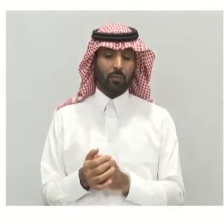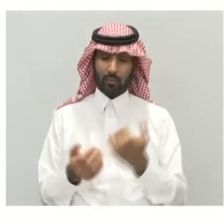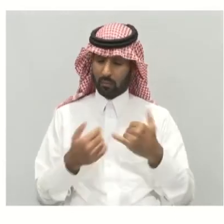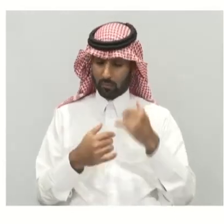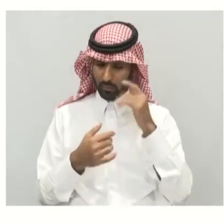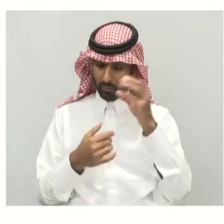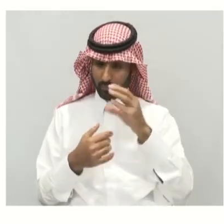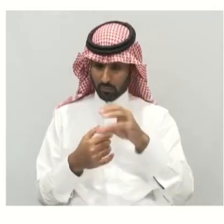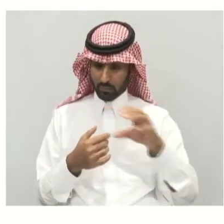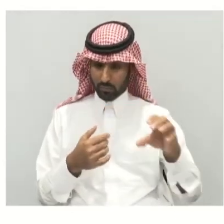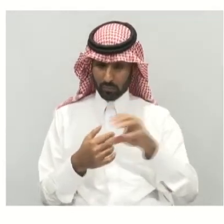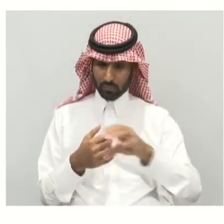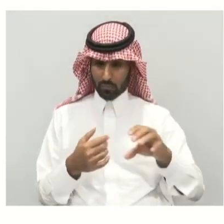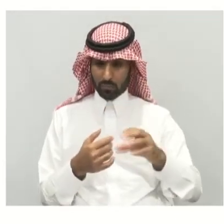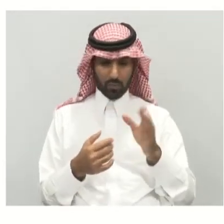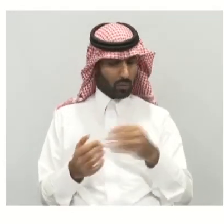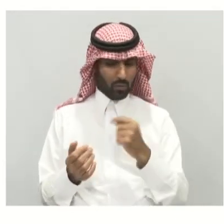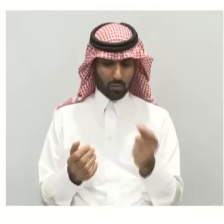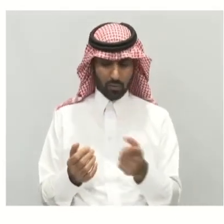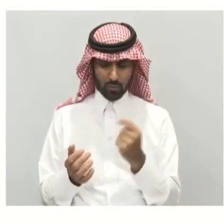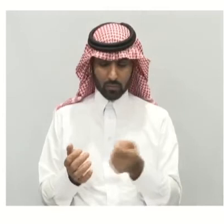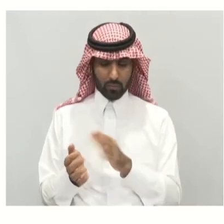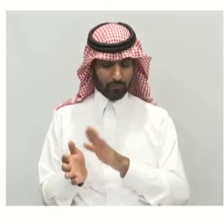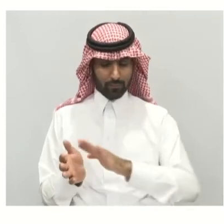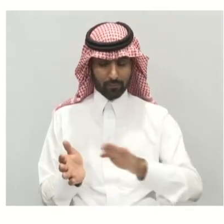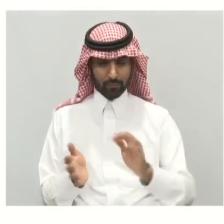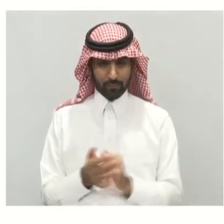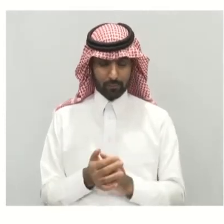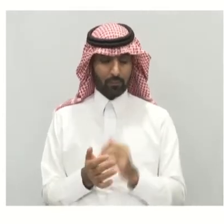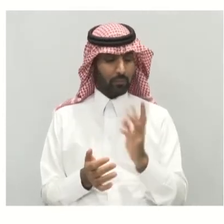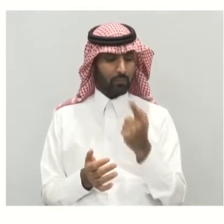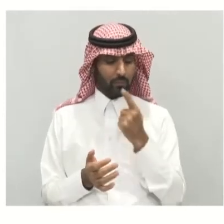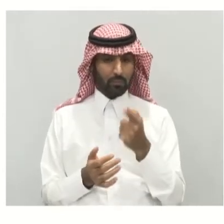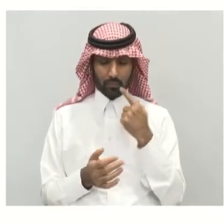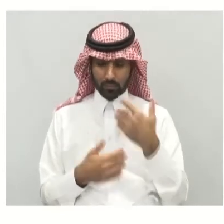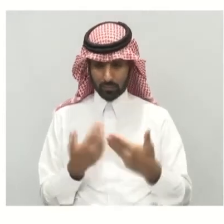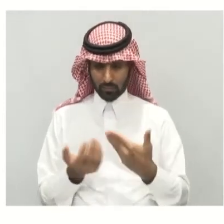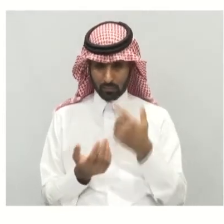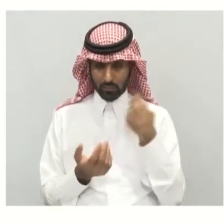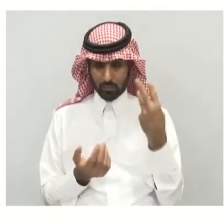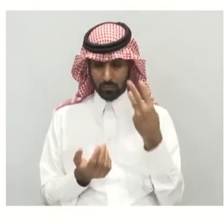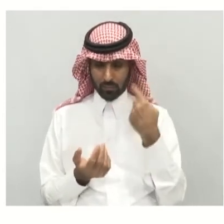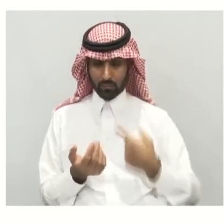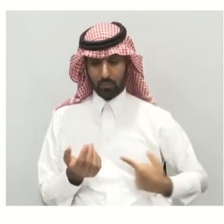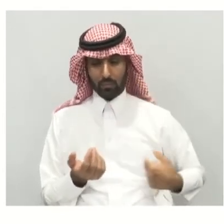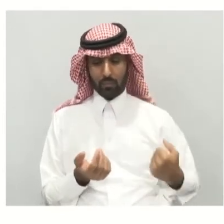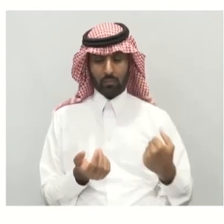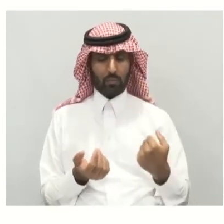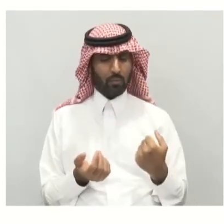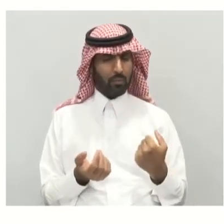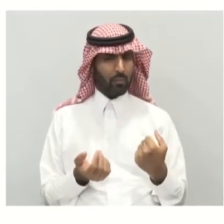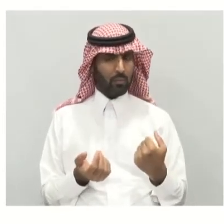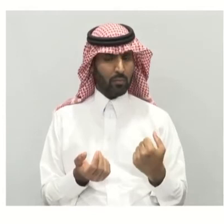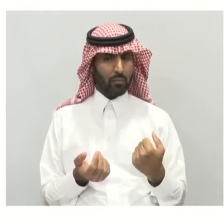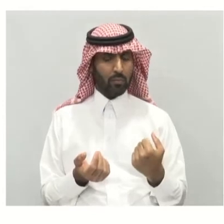filled. خلاص يعني we will not write everything. Okay, what kind of adventure? We have three names here and we